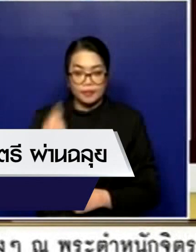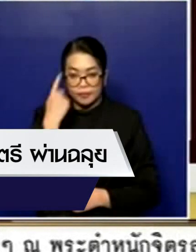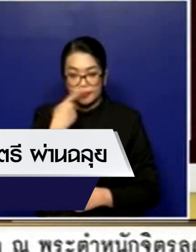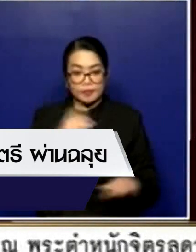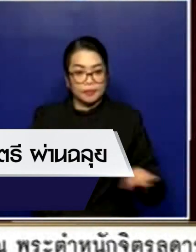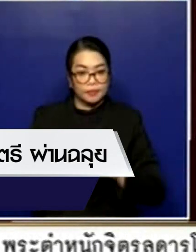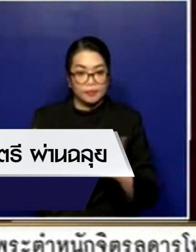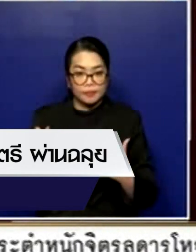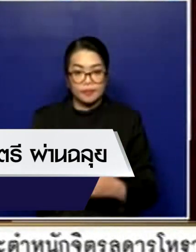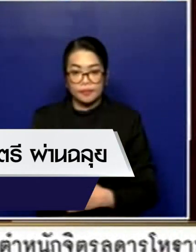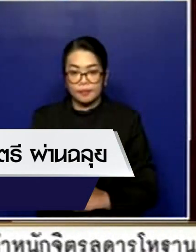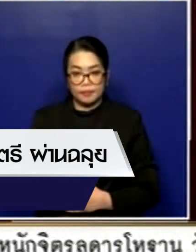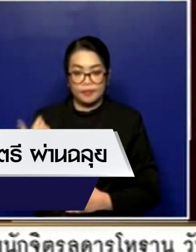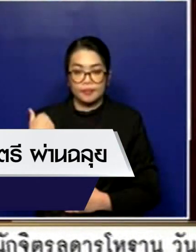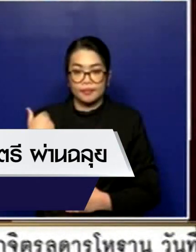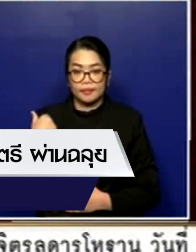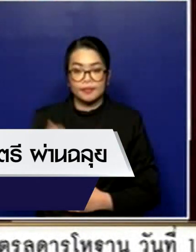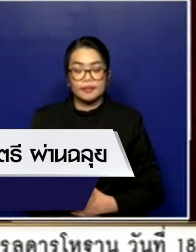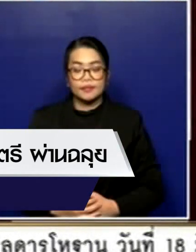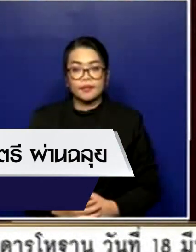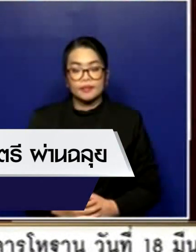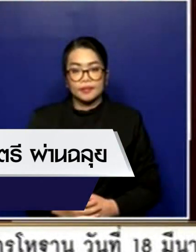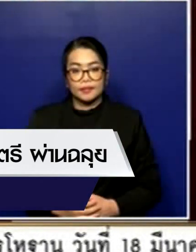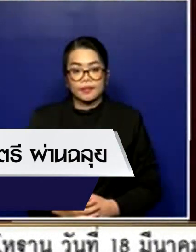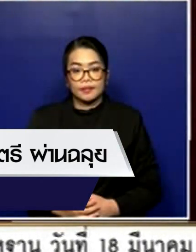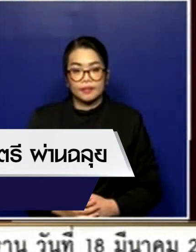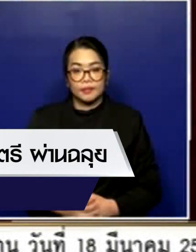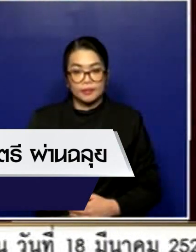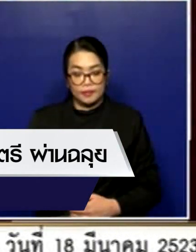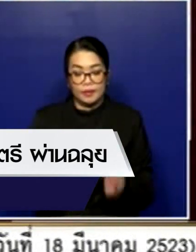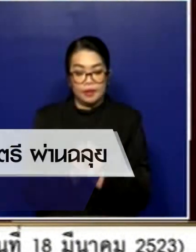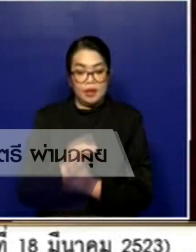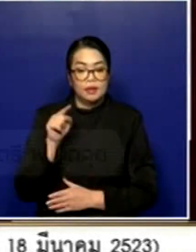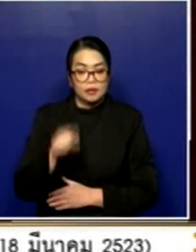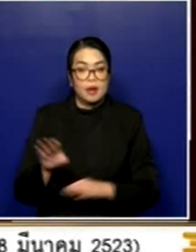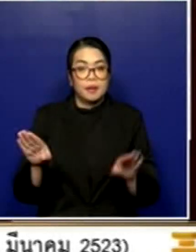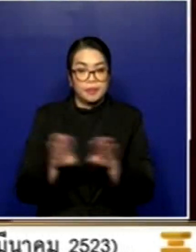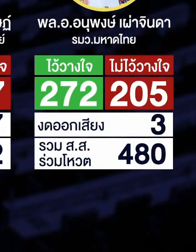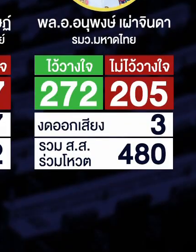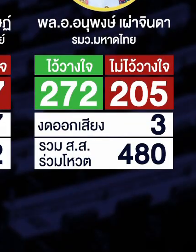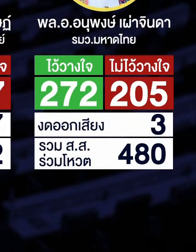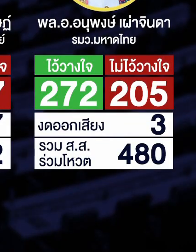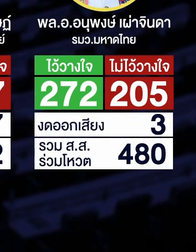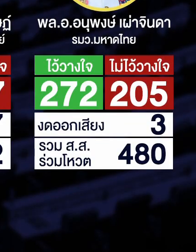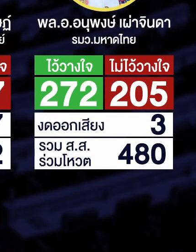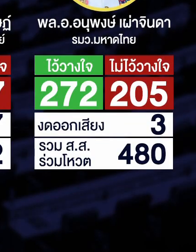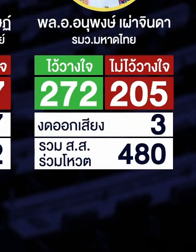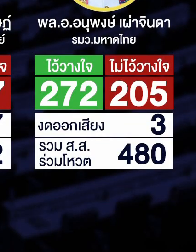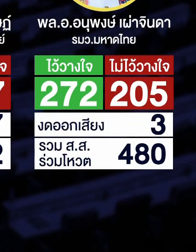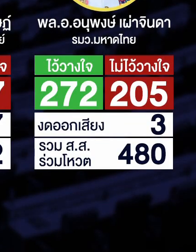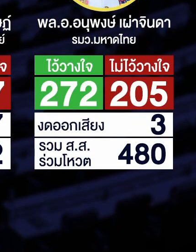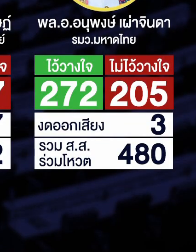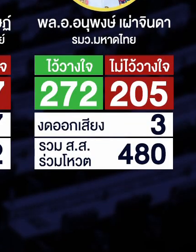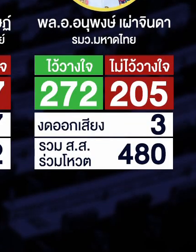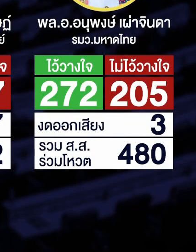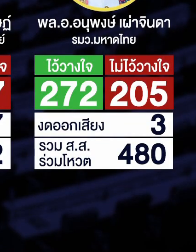นายกรัฐมนตรีและรัฐมนตรีว่าการกระทรวงกลาโหมสมาชิกลงมติไว้วางใจ 272เสียงไม่ไว้